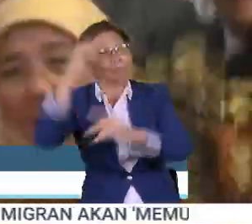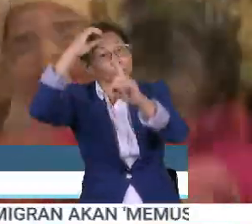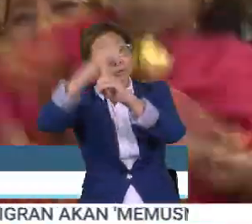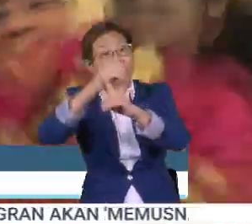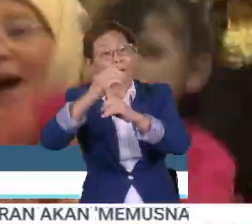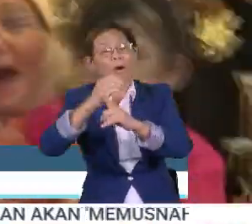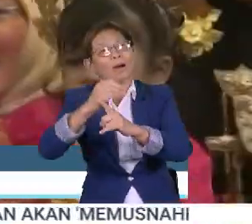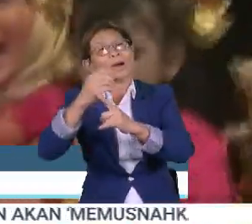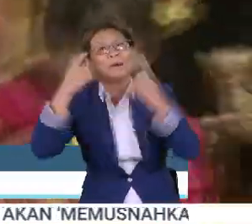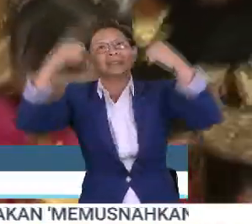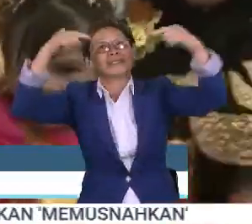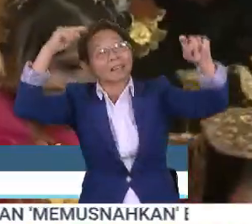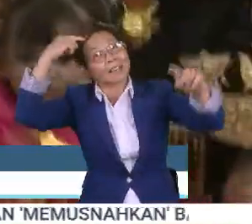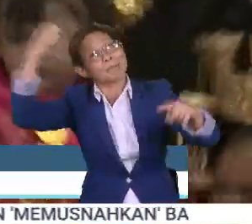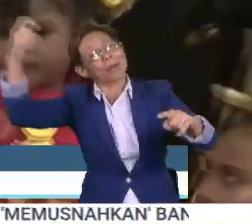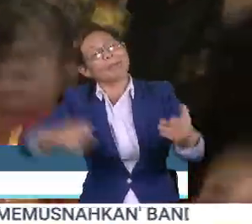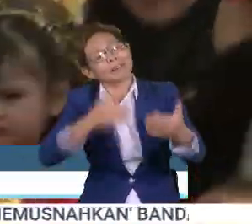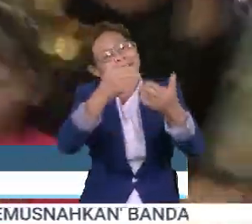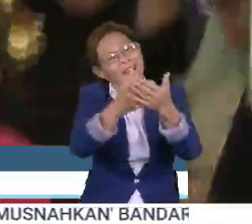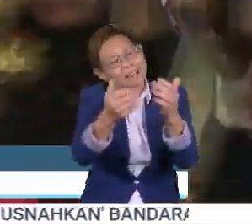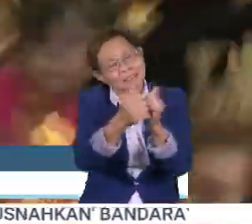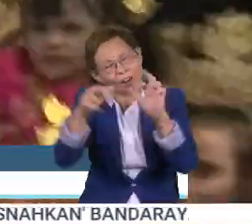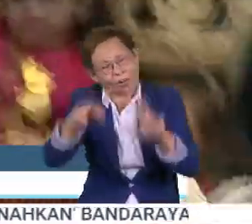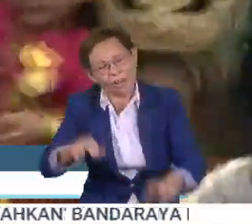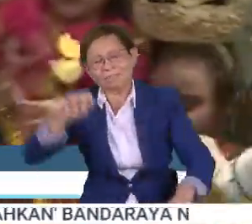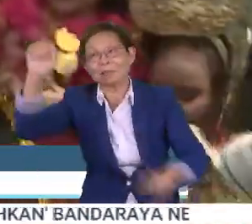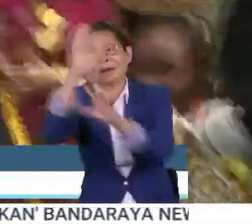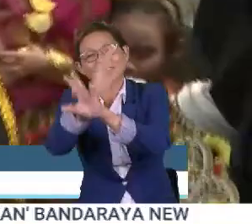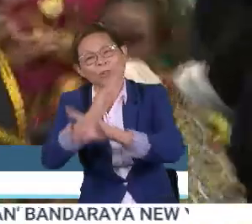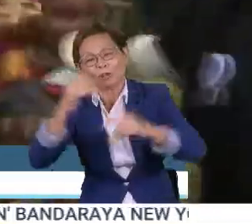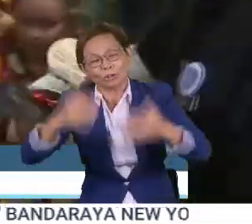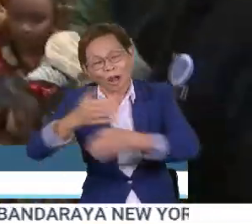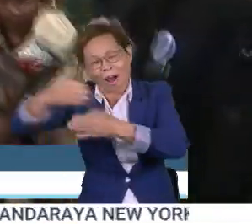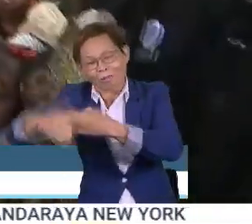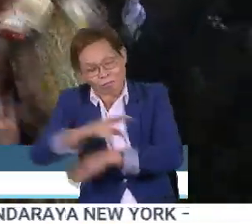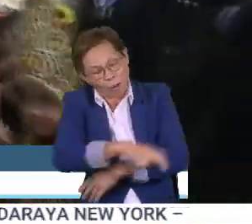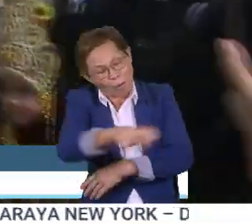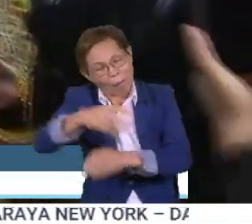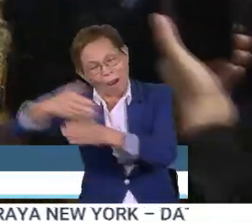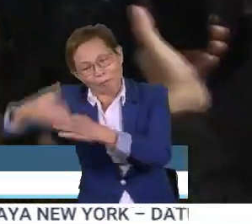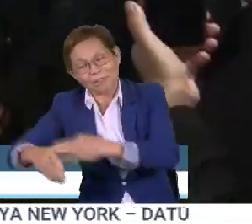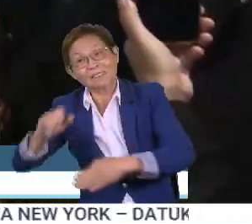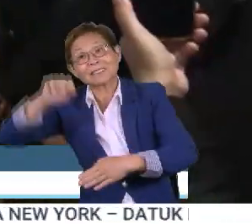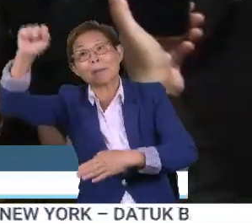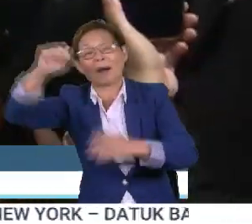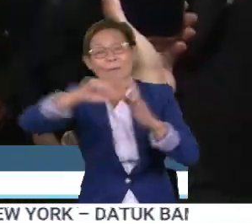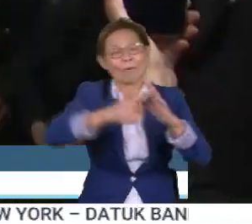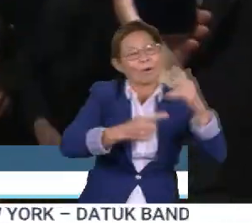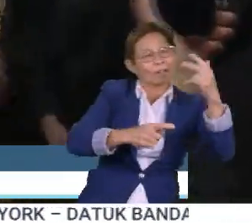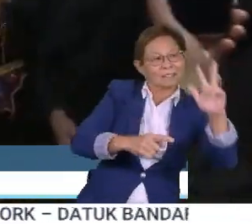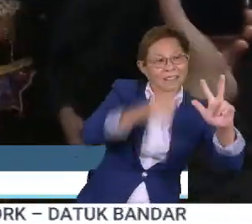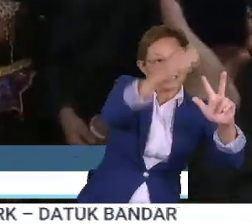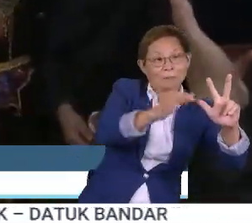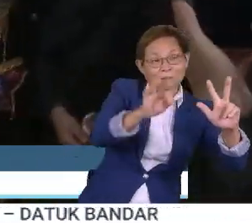Abdullah dan Tengku Azizah mendekati rakyat Sabah dan srawa telah mengakhiri pengembaraan di sabas malam yang bermula pada